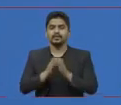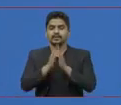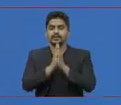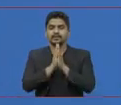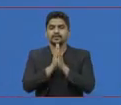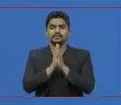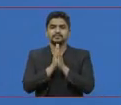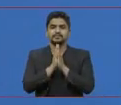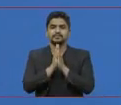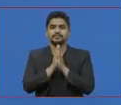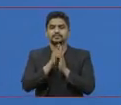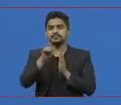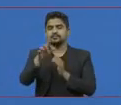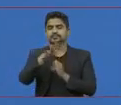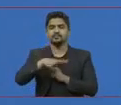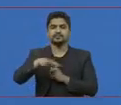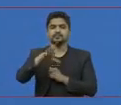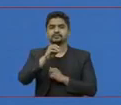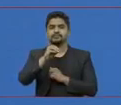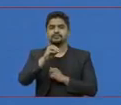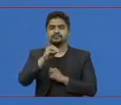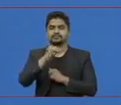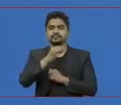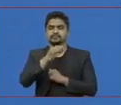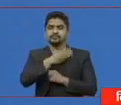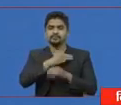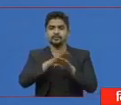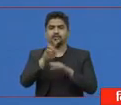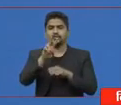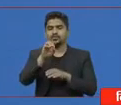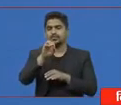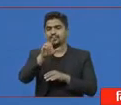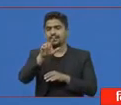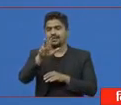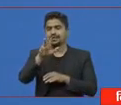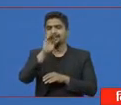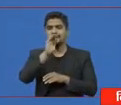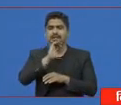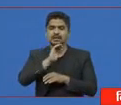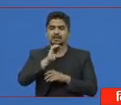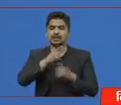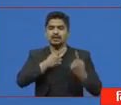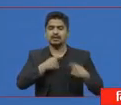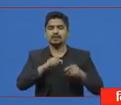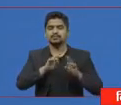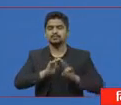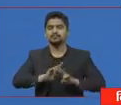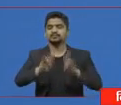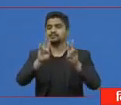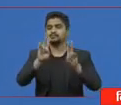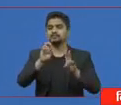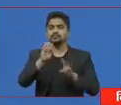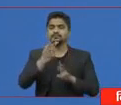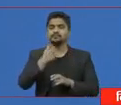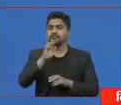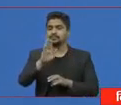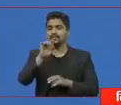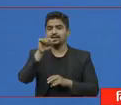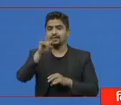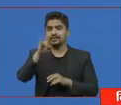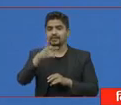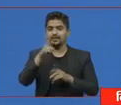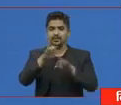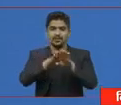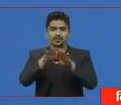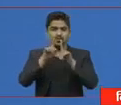नमस्ते। यहाँहरू सम्पूर्ण महानुभावहरूलाई 2078 सालको हार्दिक मङ्गलमय शुभकामना। आज फेरि म